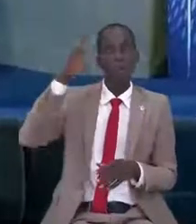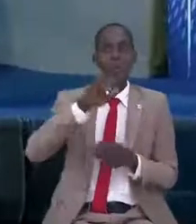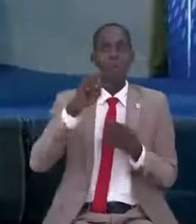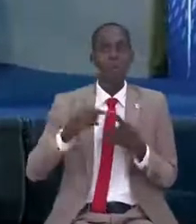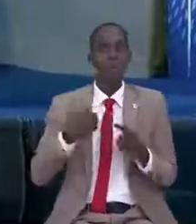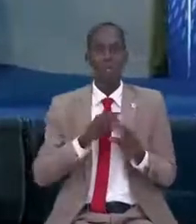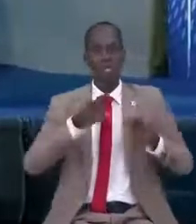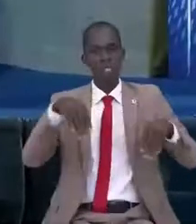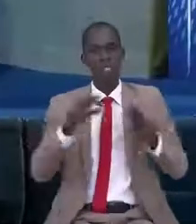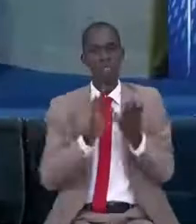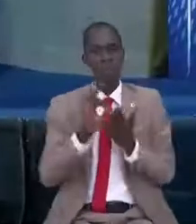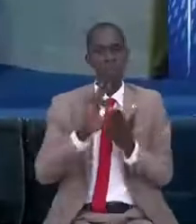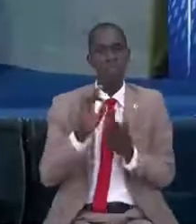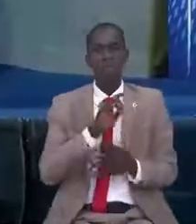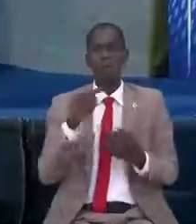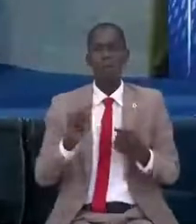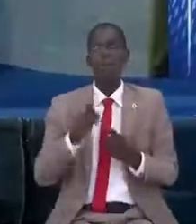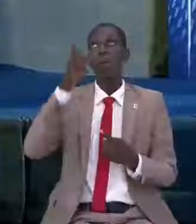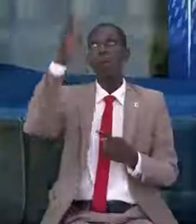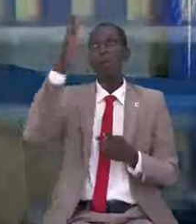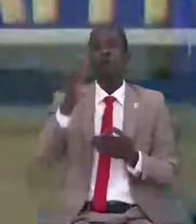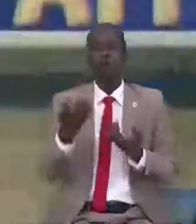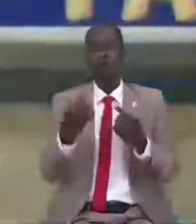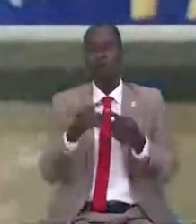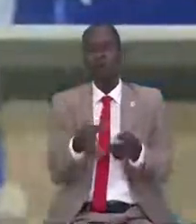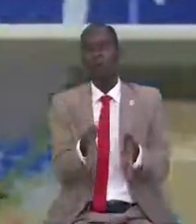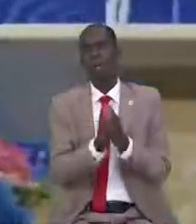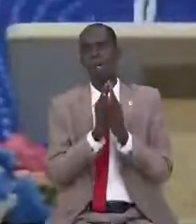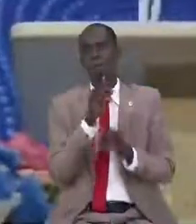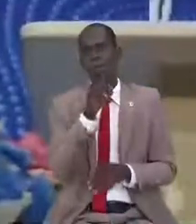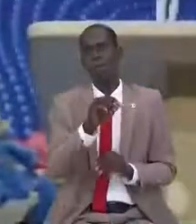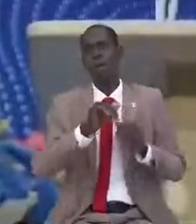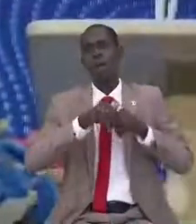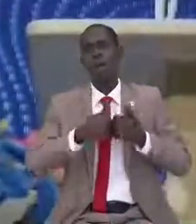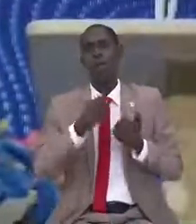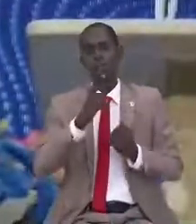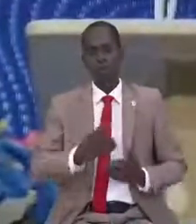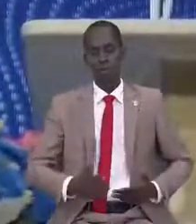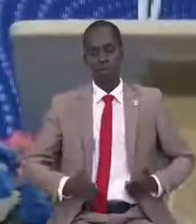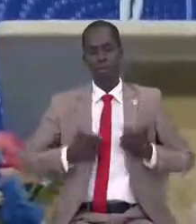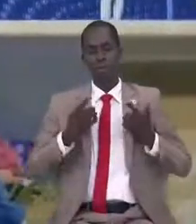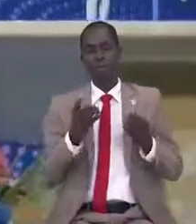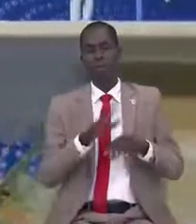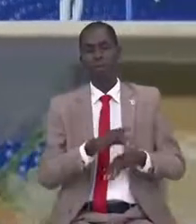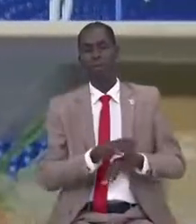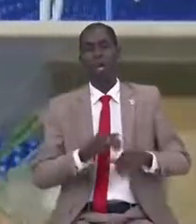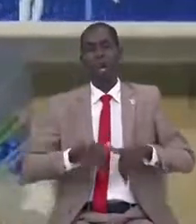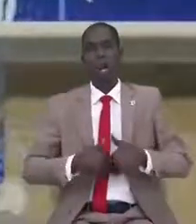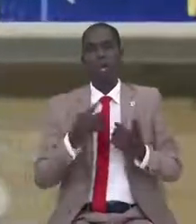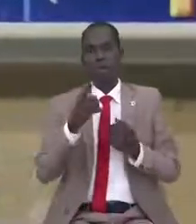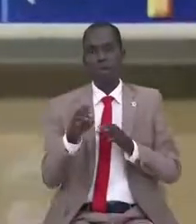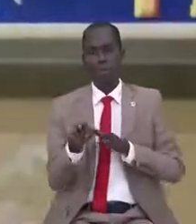rendre compte, lorsque Dieu te demande comment tu as mené ta vie, comment tu as